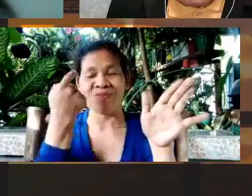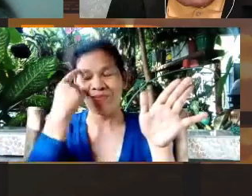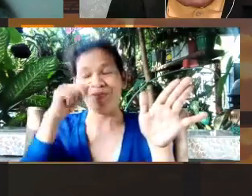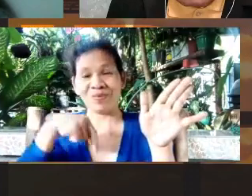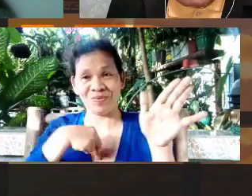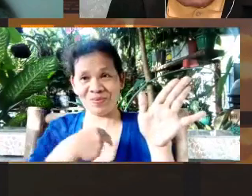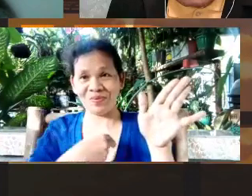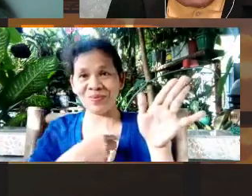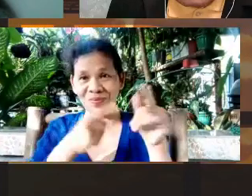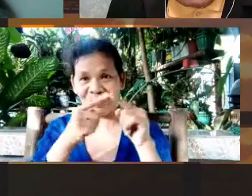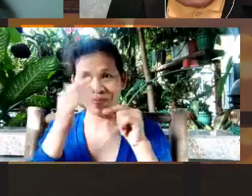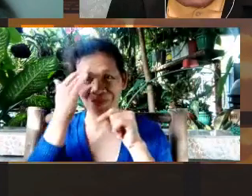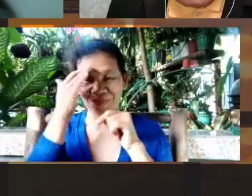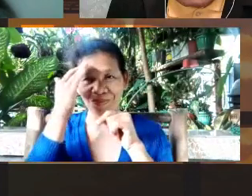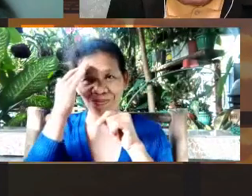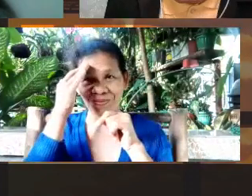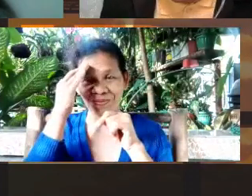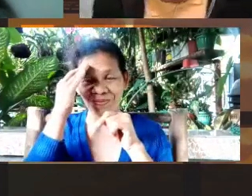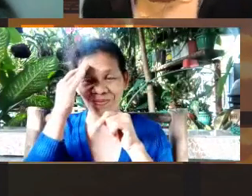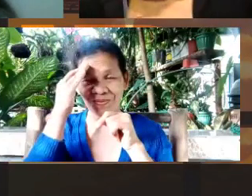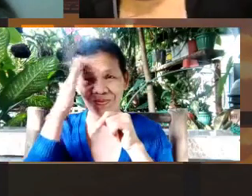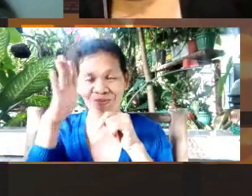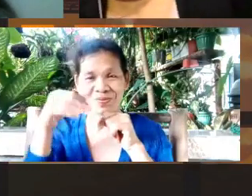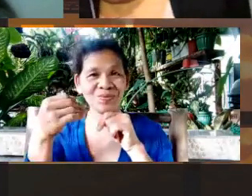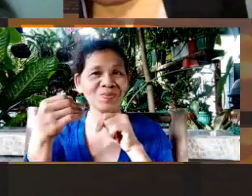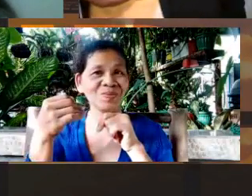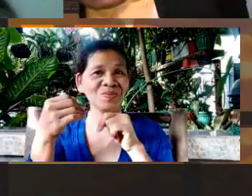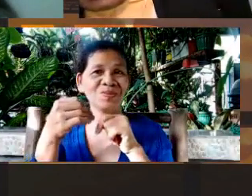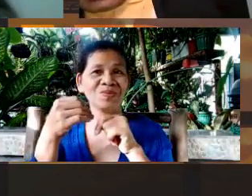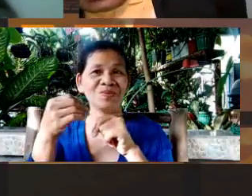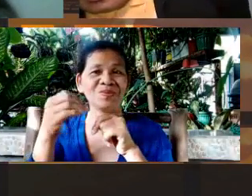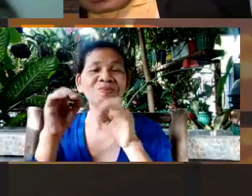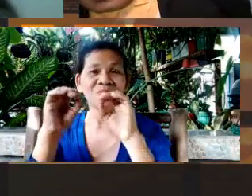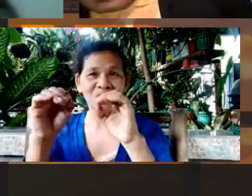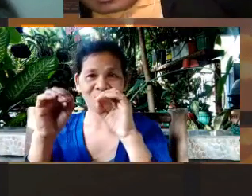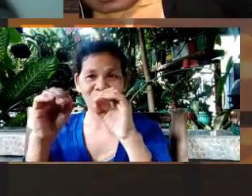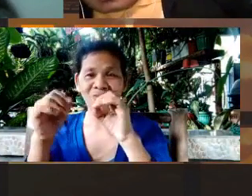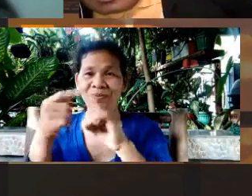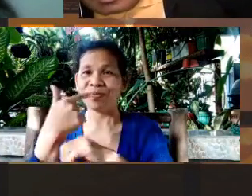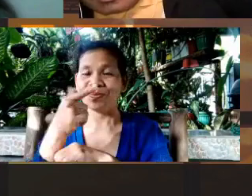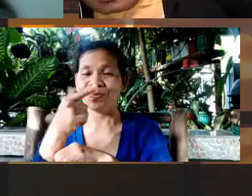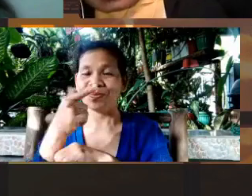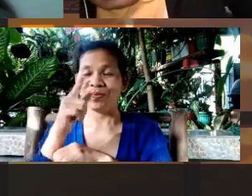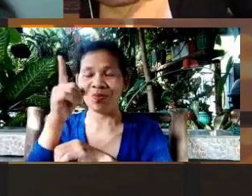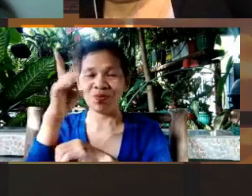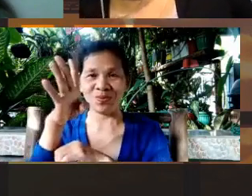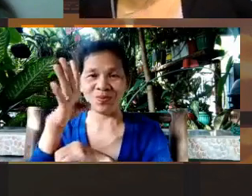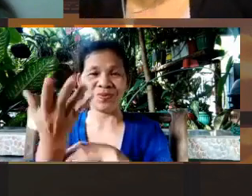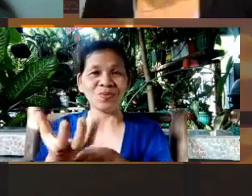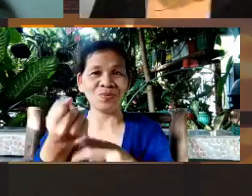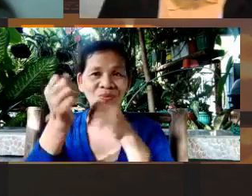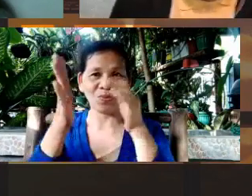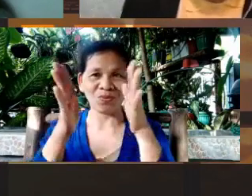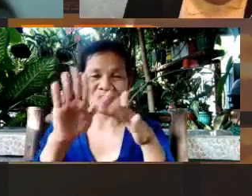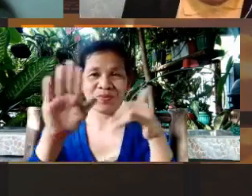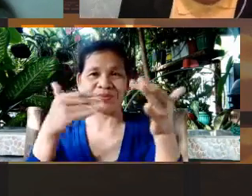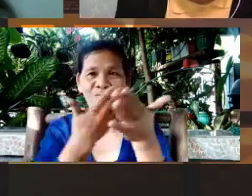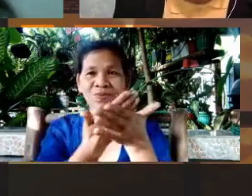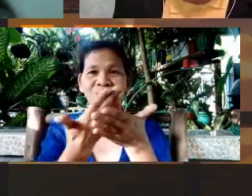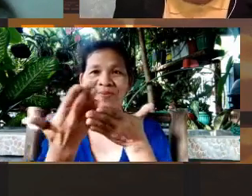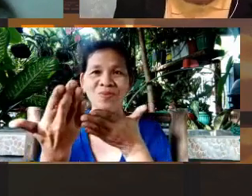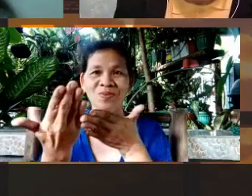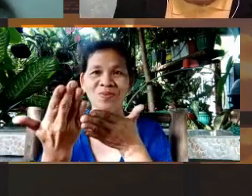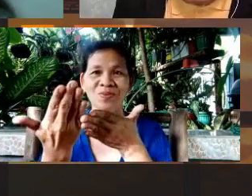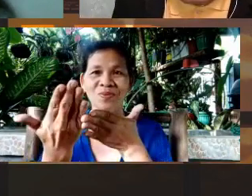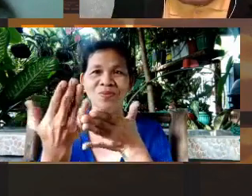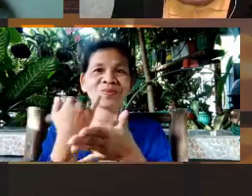at ipakilala kung sino at ano ang Diyos na may-ari ng lahat ng bagay. Remember, ang